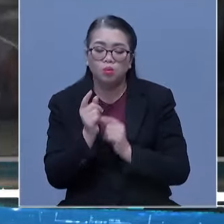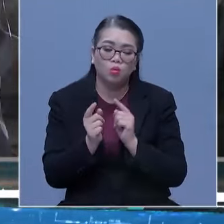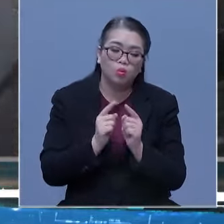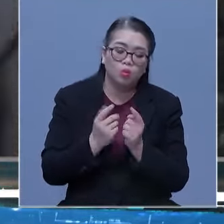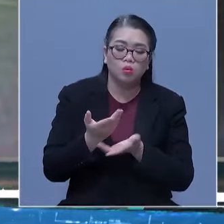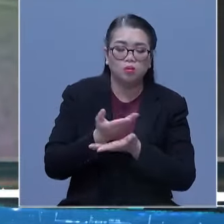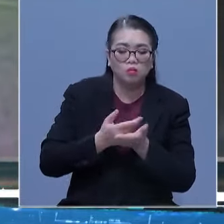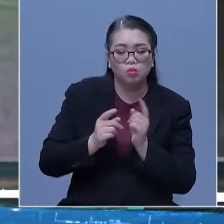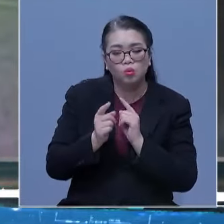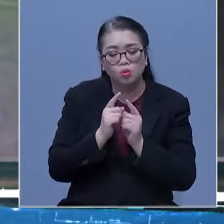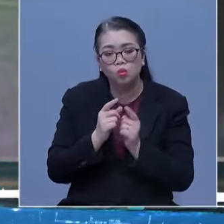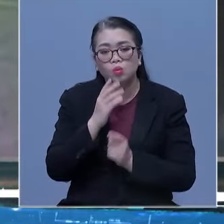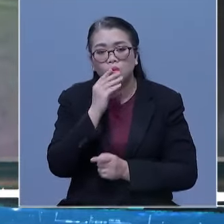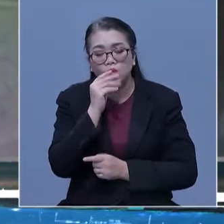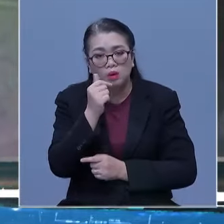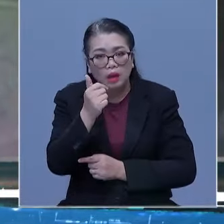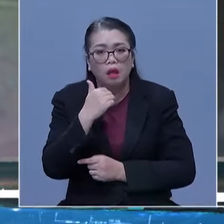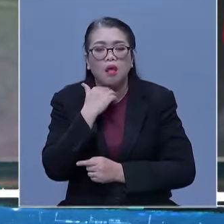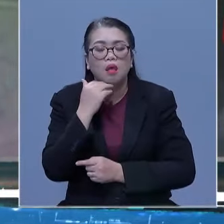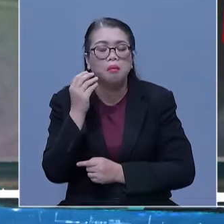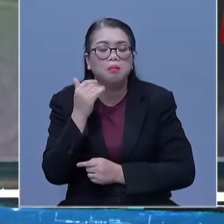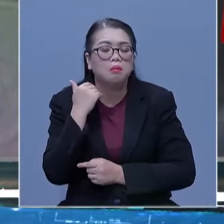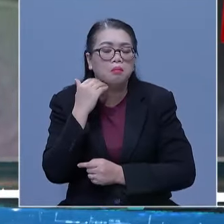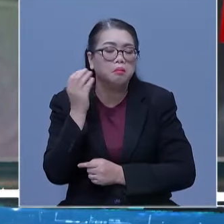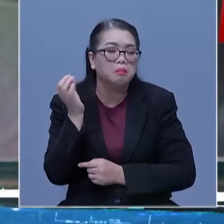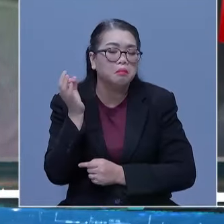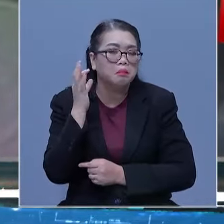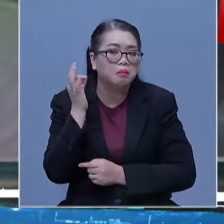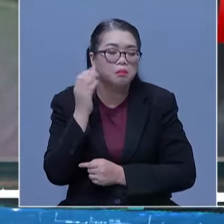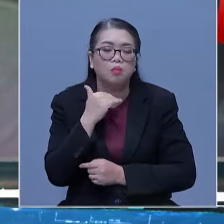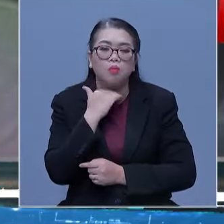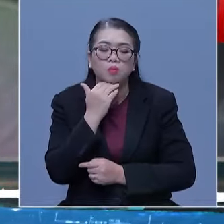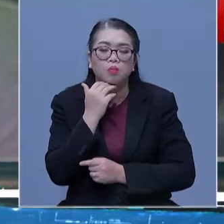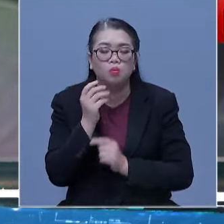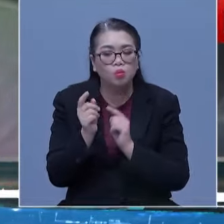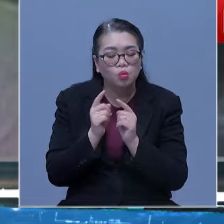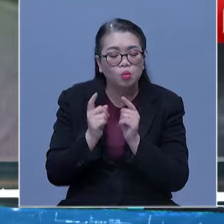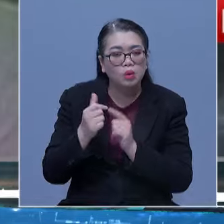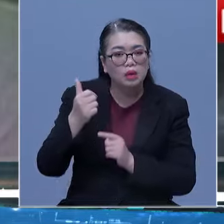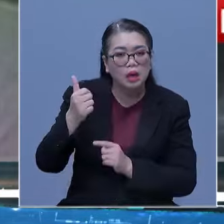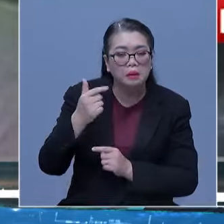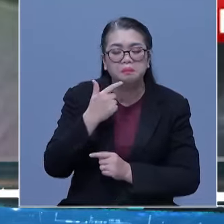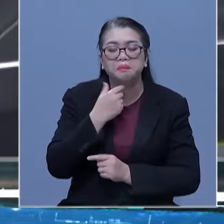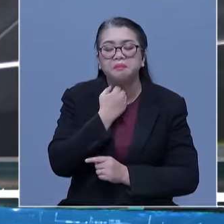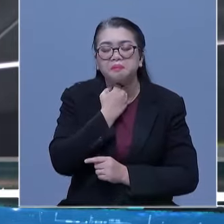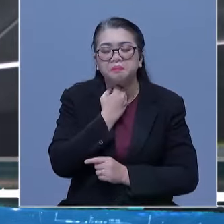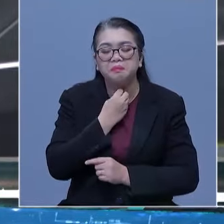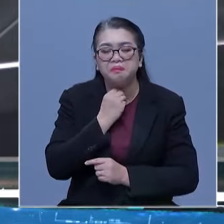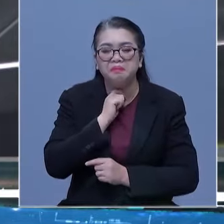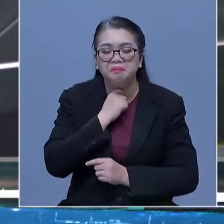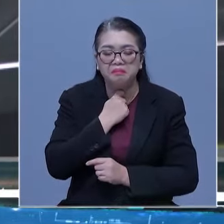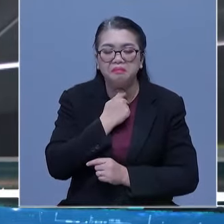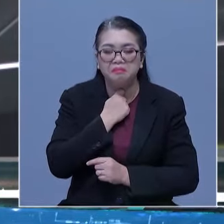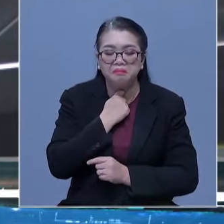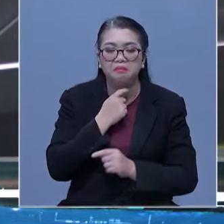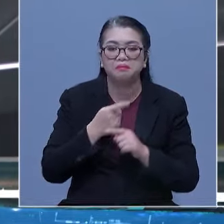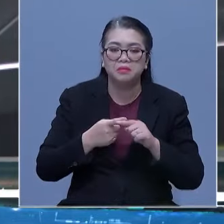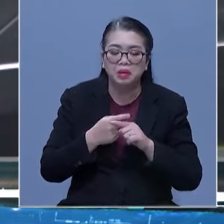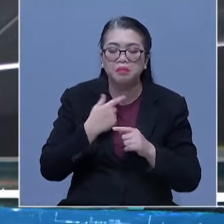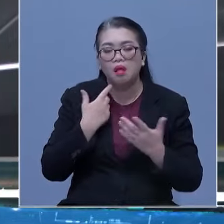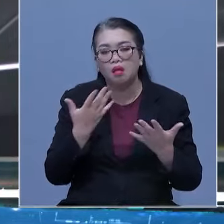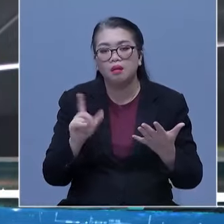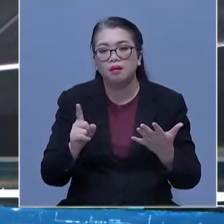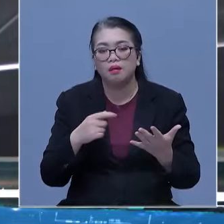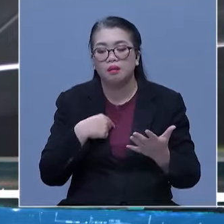เนี่ยมันจะราบรื่นมั้ยอ่ะคุณทักสินจะมีเสียงคุยได้มากแค่ไหนอด้วยอาการป่วยของท่านด้วยเนี่ยแบบเนี้ยนะฮะหรือแม้แต่